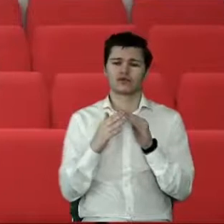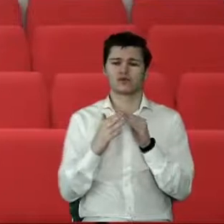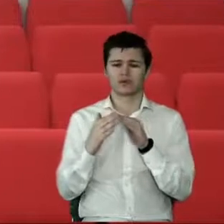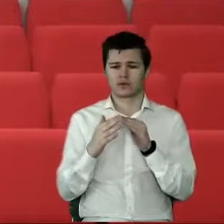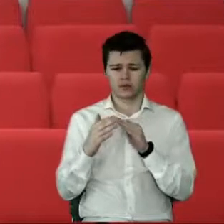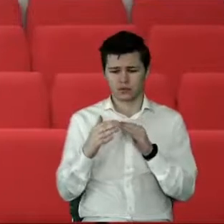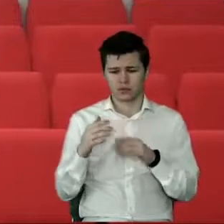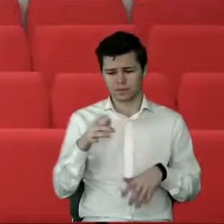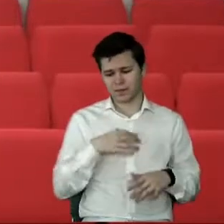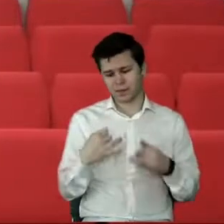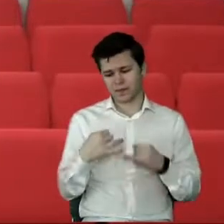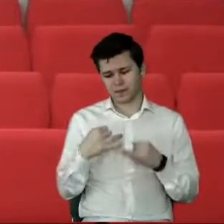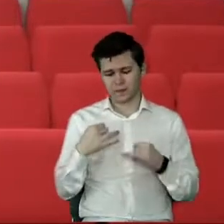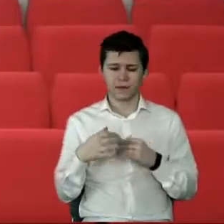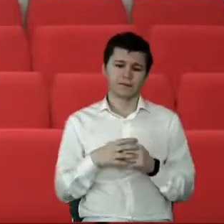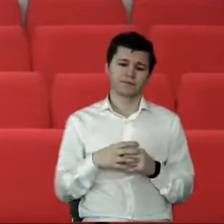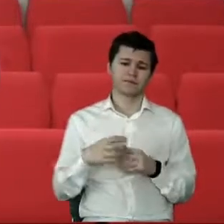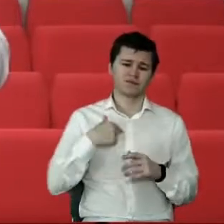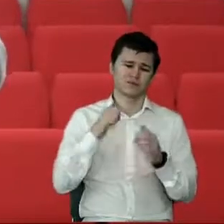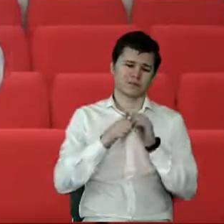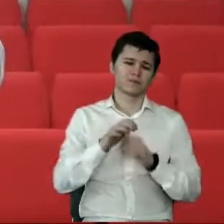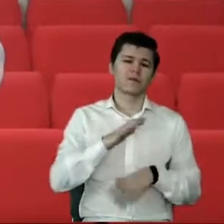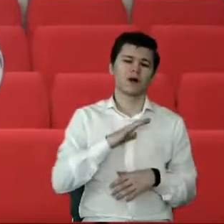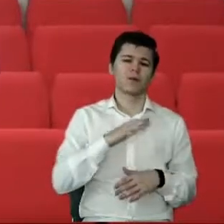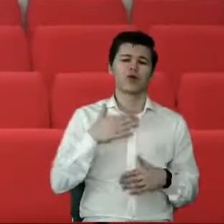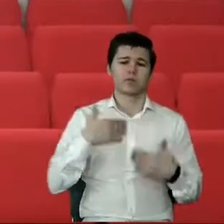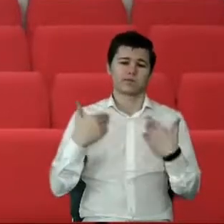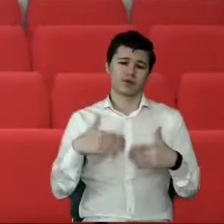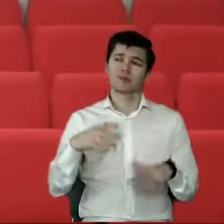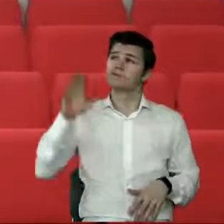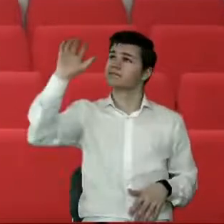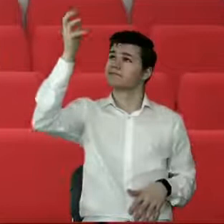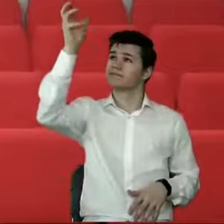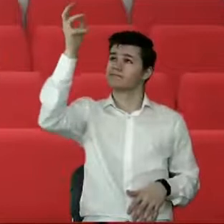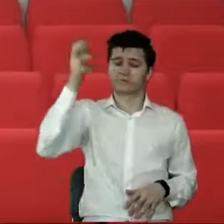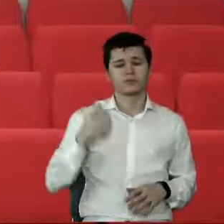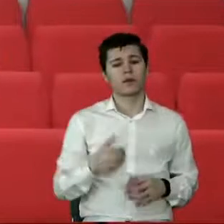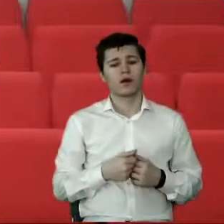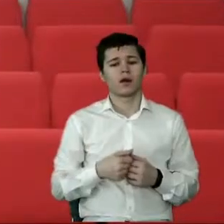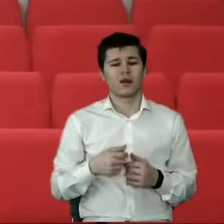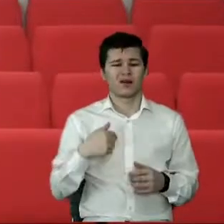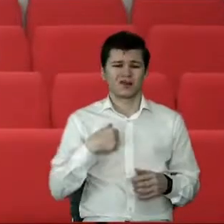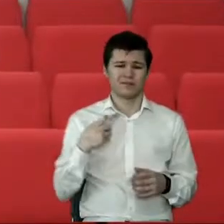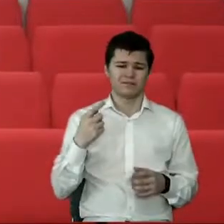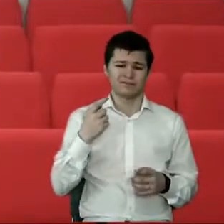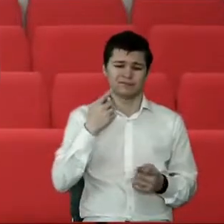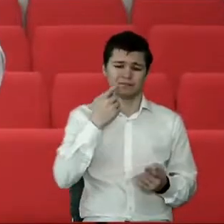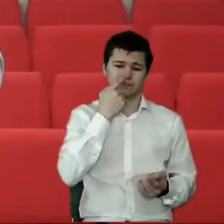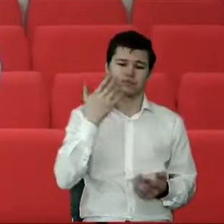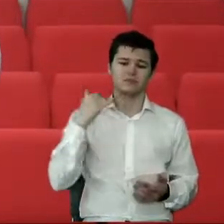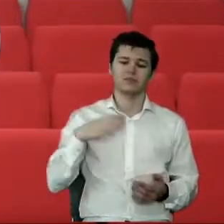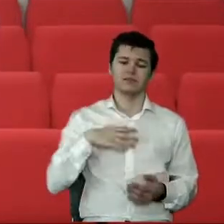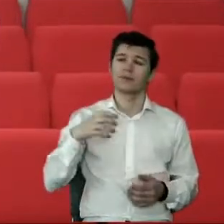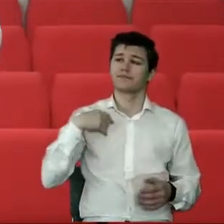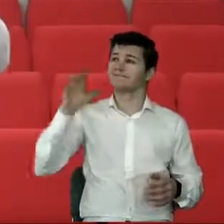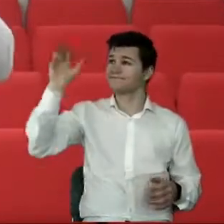я вкрутил энергосберегающую. Стояла, но тут ее в очередной раз снова выкрутили. Расстроился я, конечно. Я тут